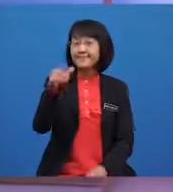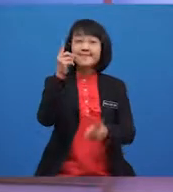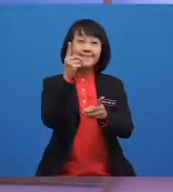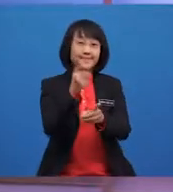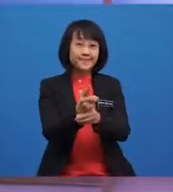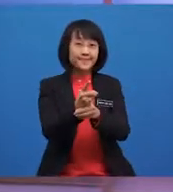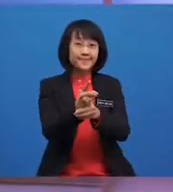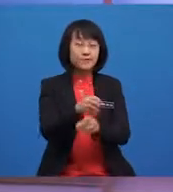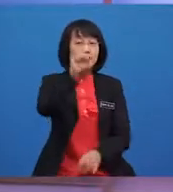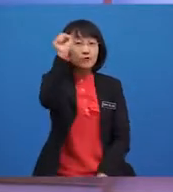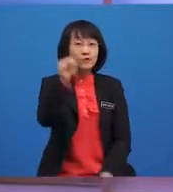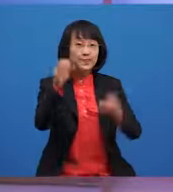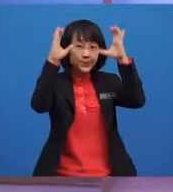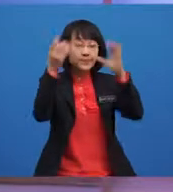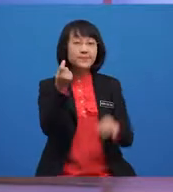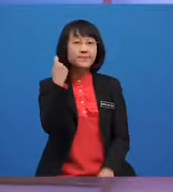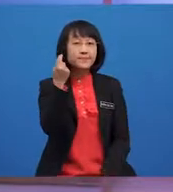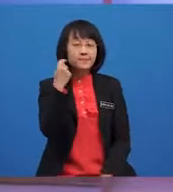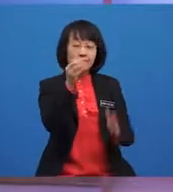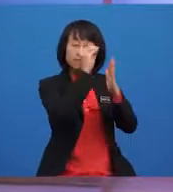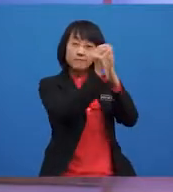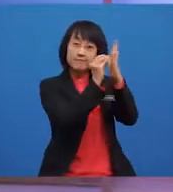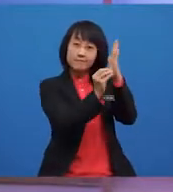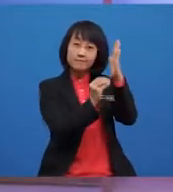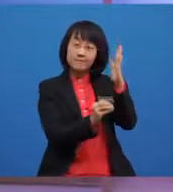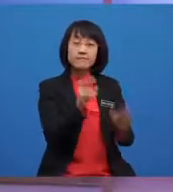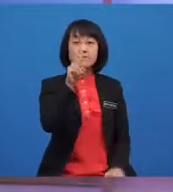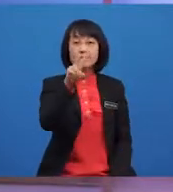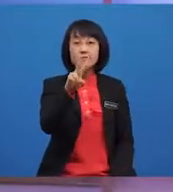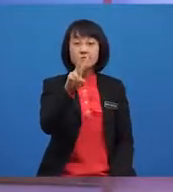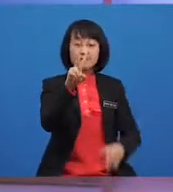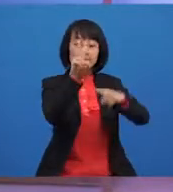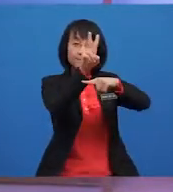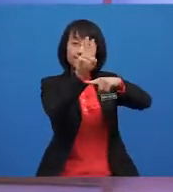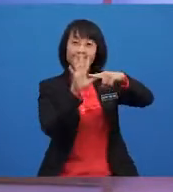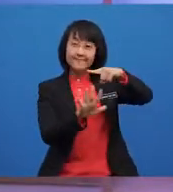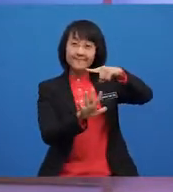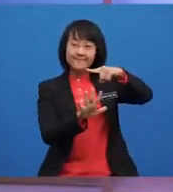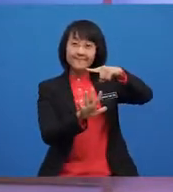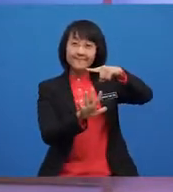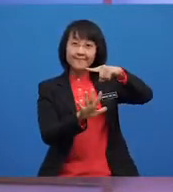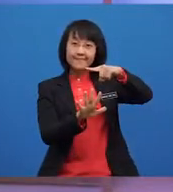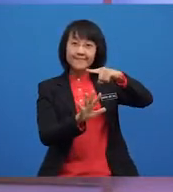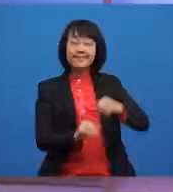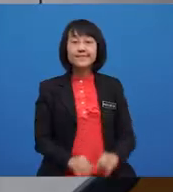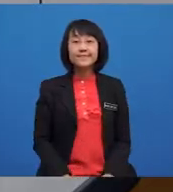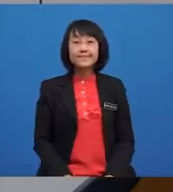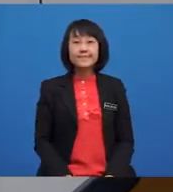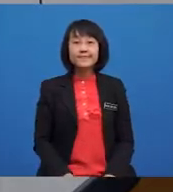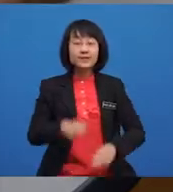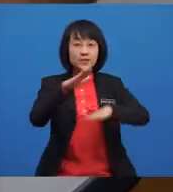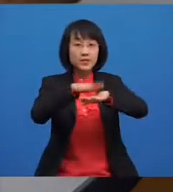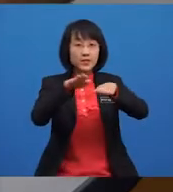Ya, betul. Soalan cikgu tadi, lorekkan 2/5.